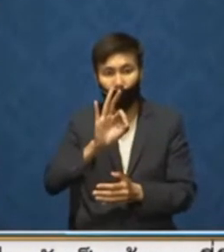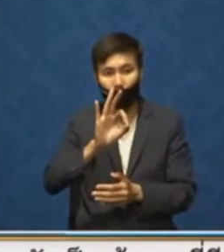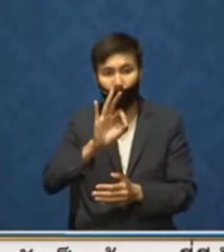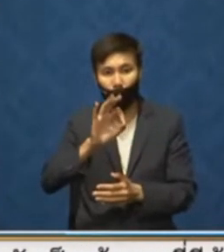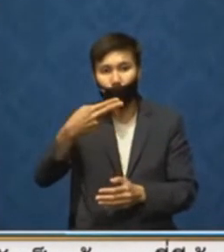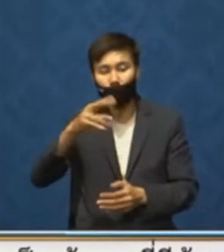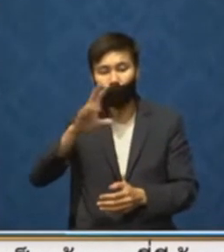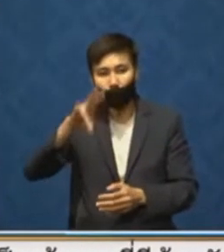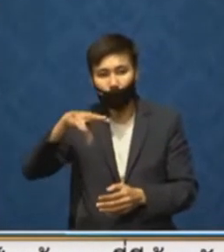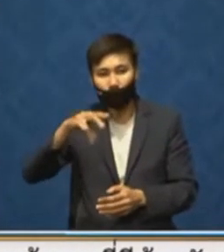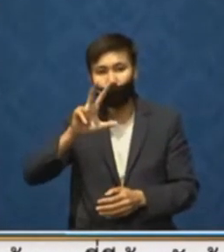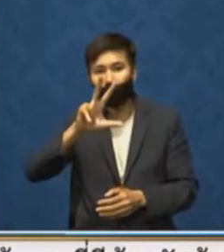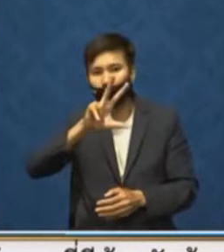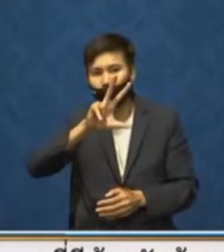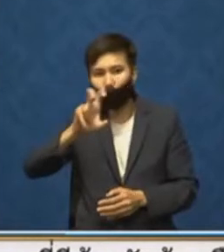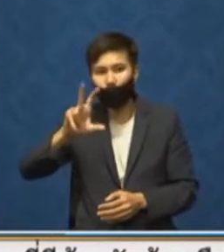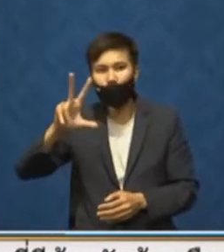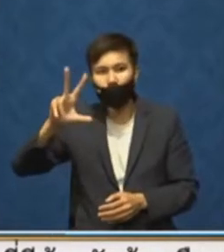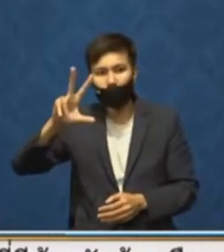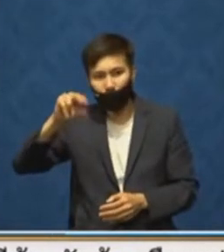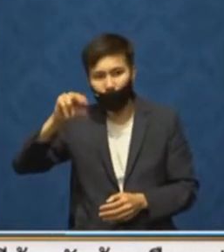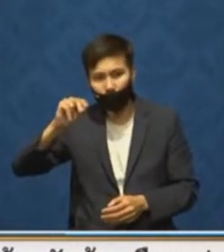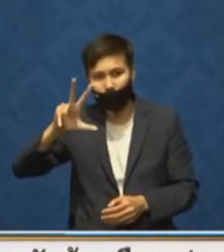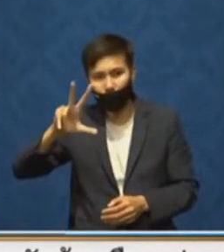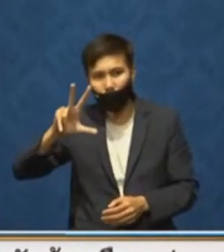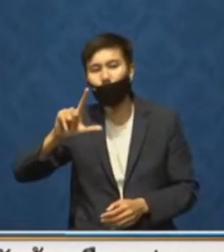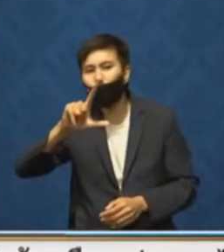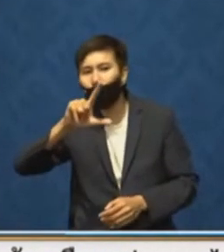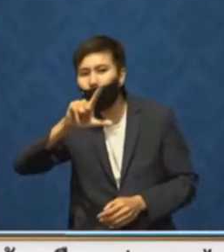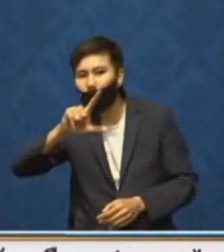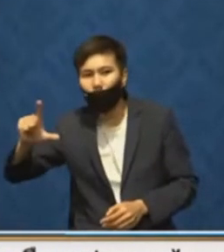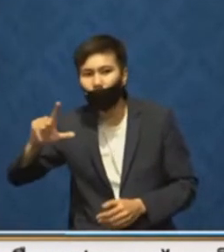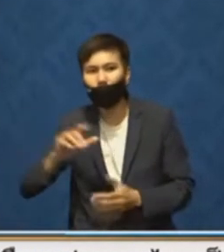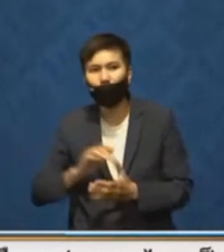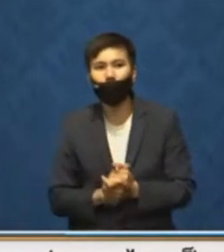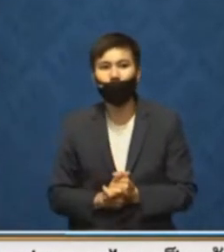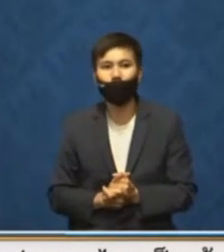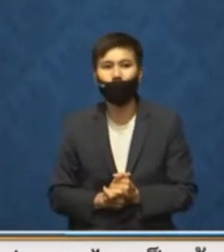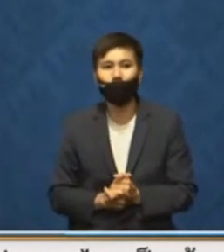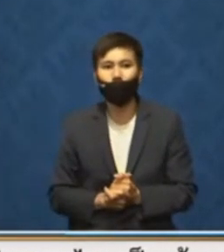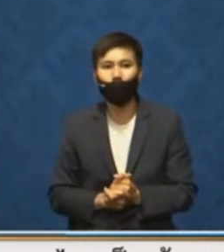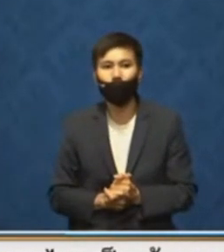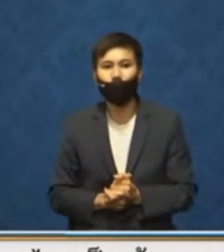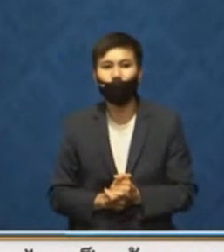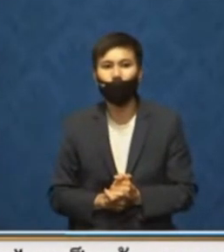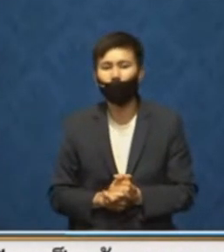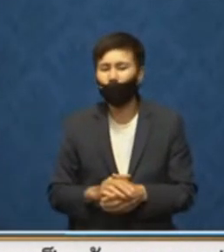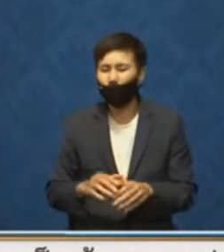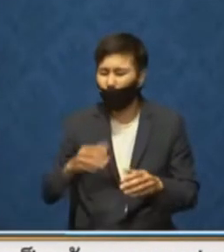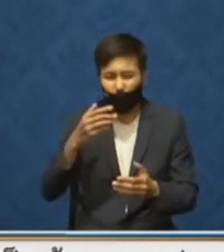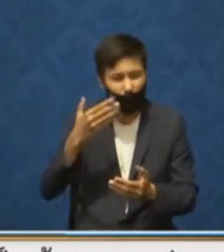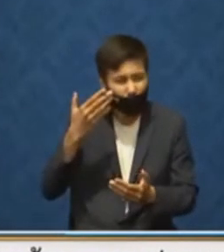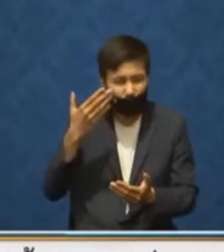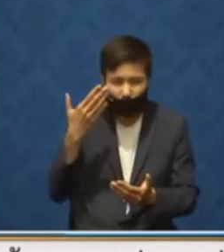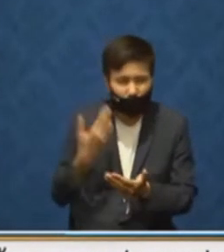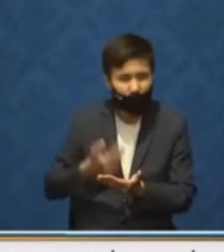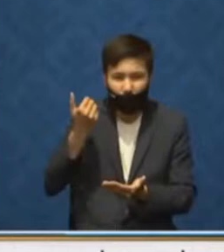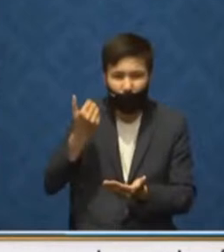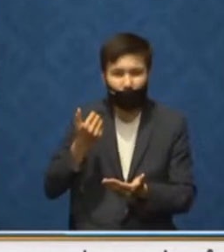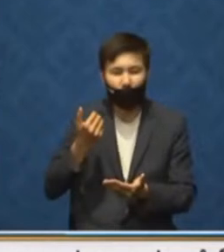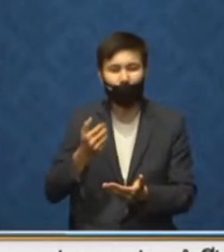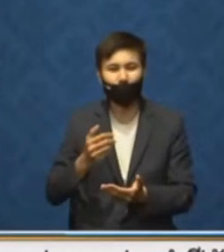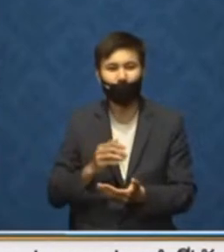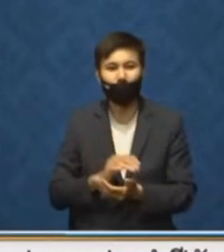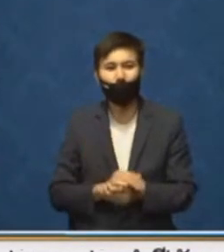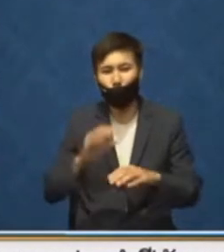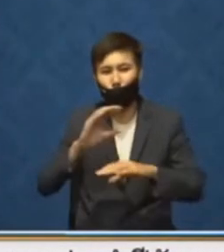7333ล้าน97000 303เกือบแสนแล้วนะครับพี่น้องเอ้ยหน้าไปขนาดนี้โครง